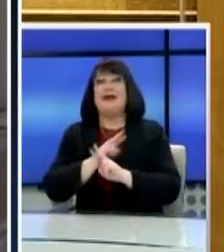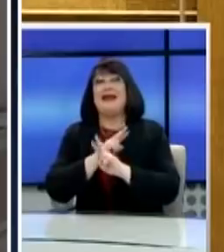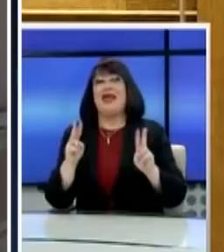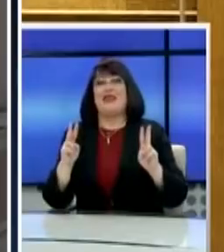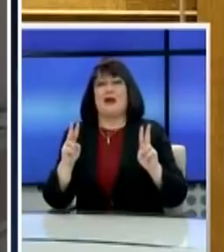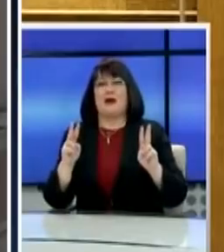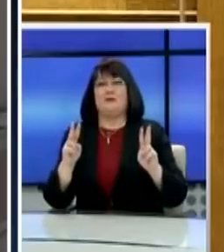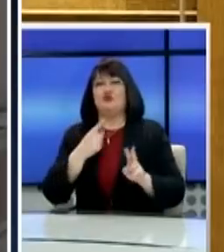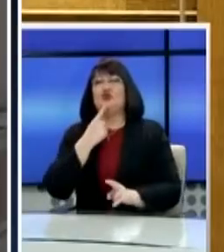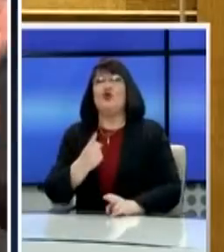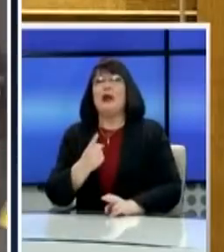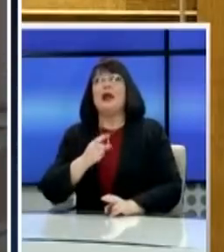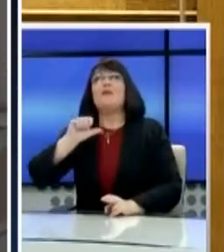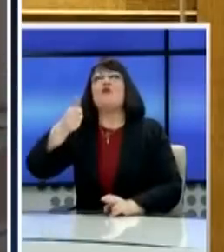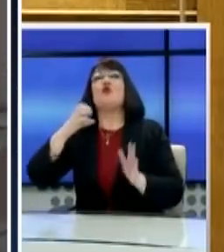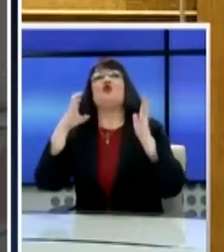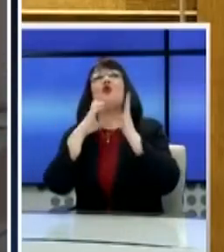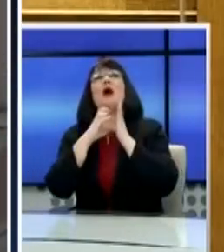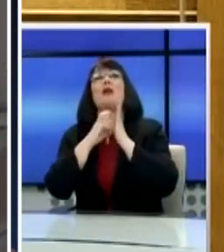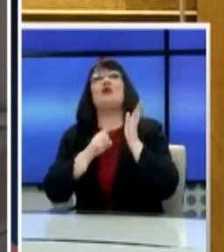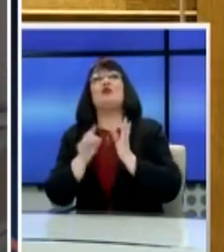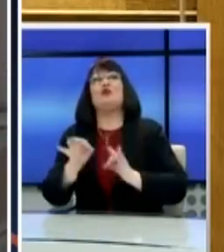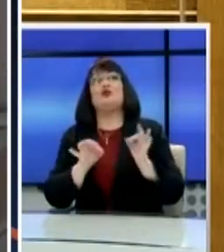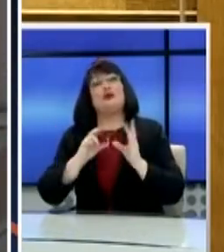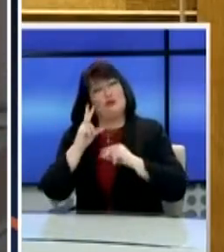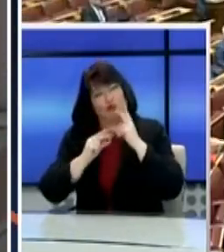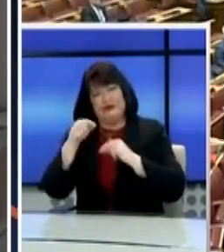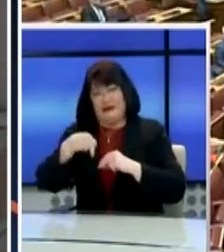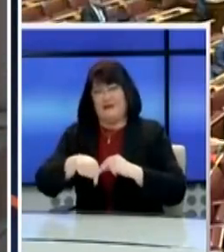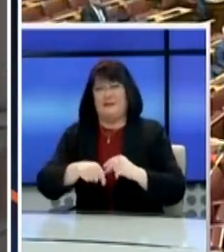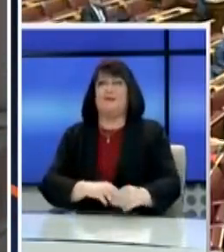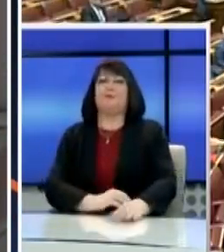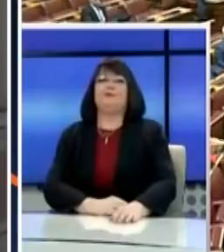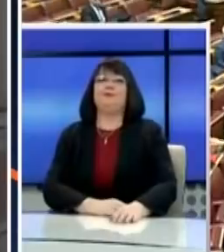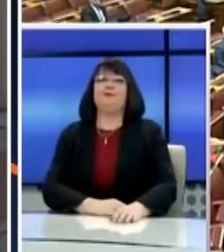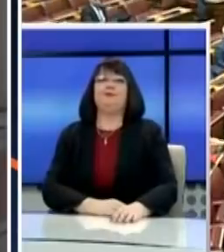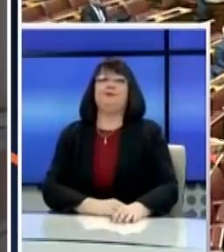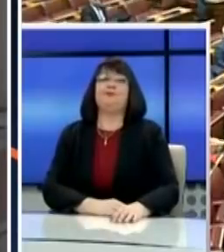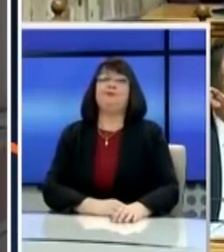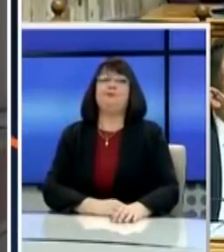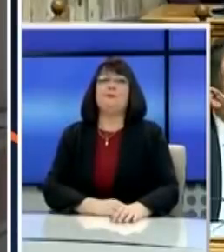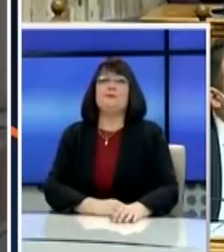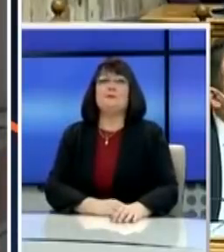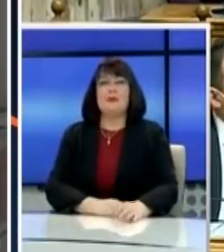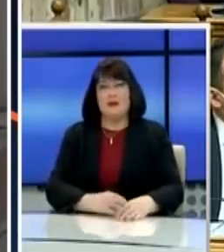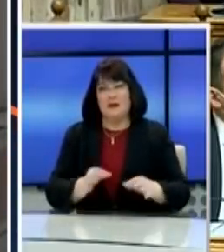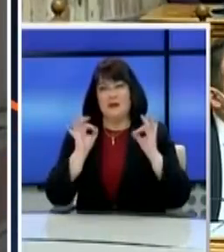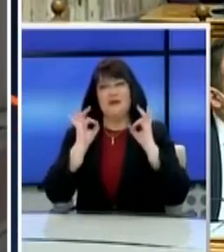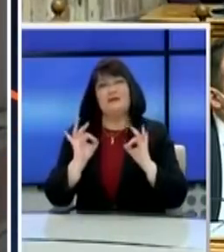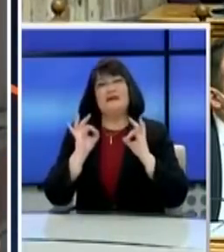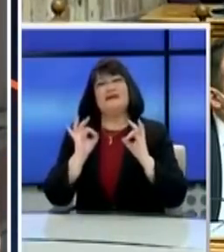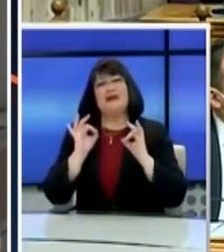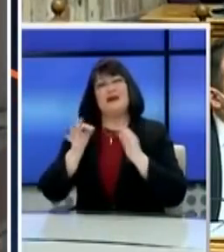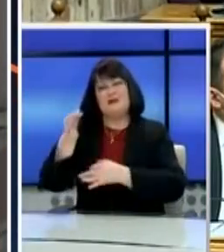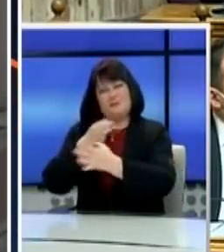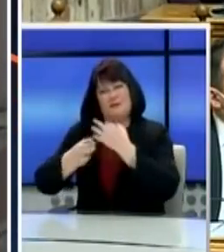χτες και ο Υπουργός Εξωτερικών, ο κύριος Νίκος Δένδιας, αλλά και ο ίδιος ο Πρωθυπουργός σήμερα, για την επέκταση των χωρικών υδάτων από τα